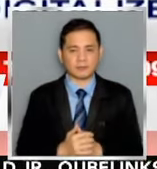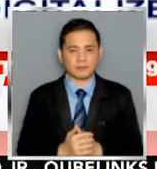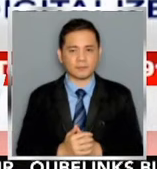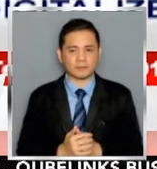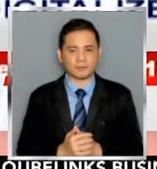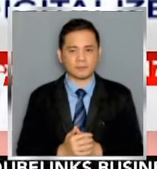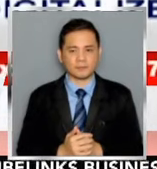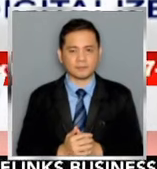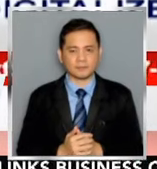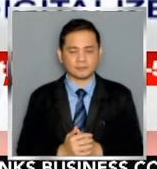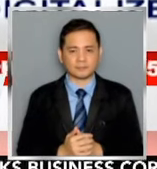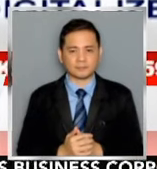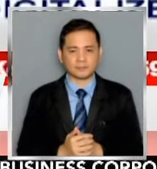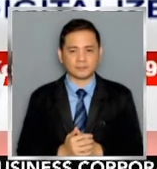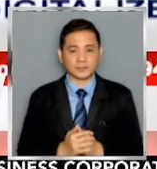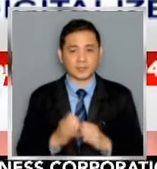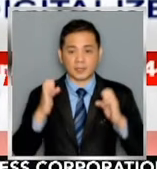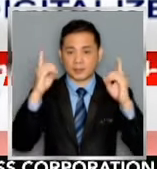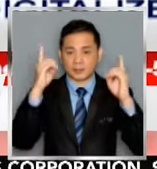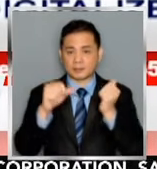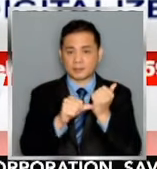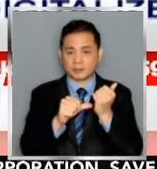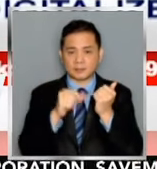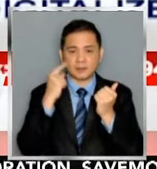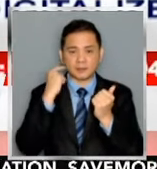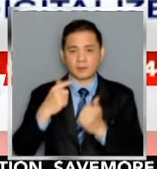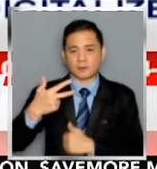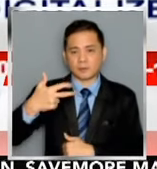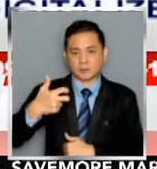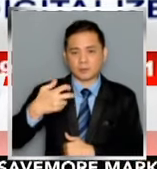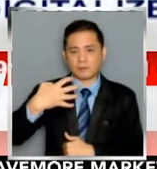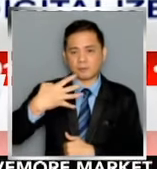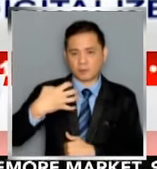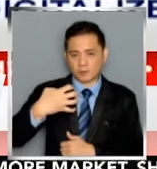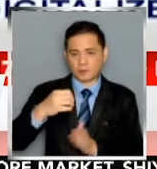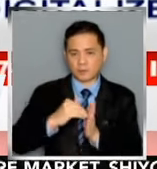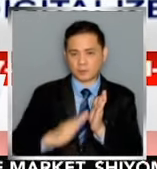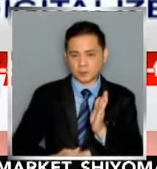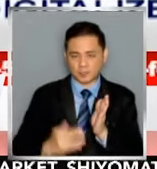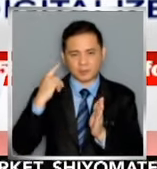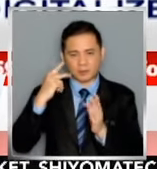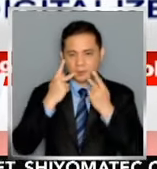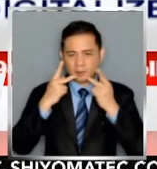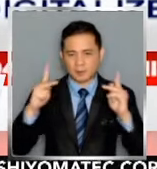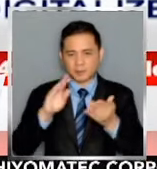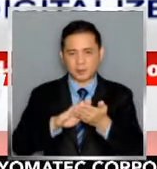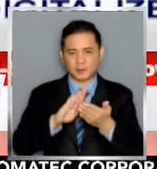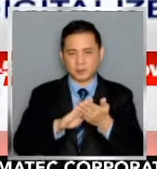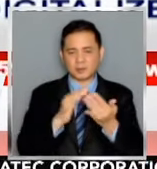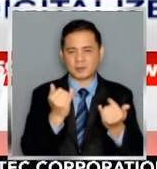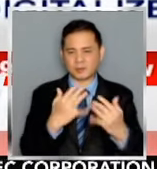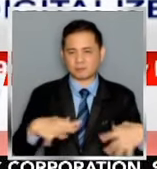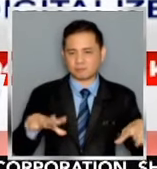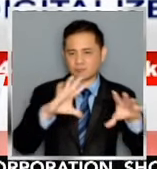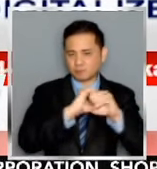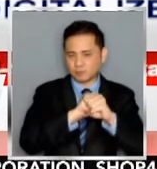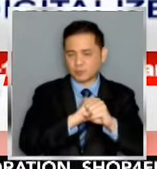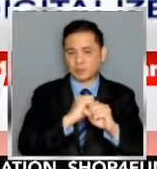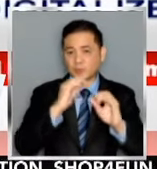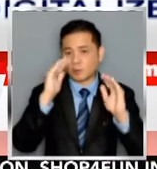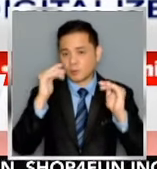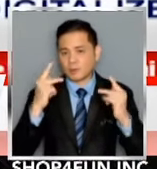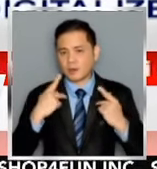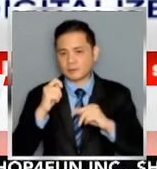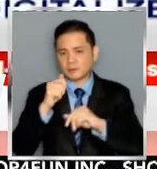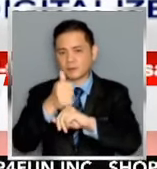and fourth year college students studying in public school. Kasi di ba patapos na yun eh. We want them to come into a tutoring program